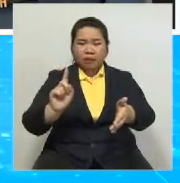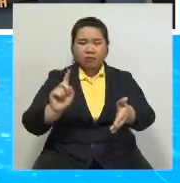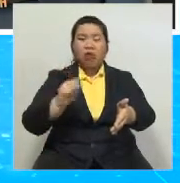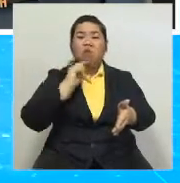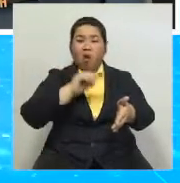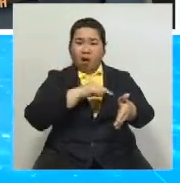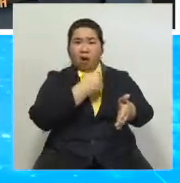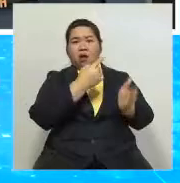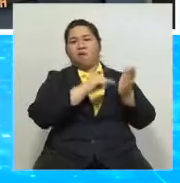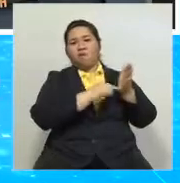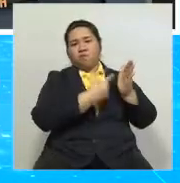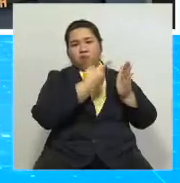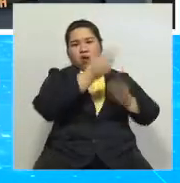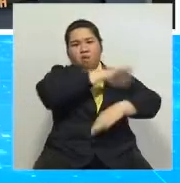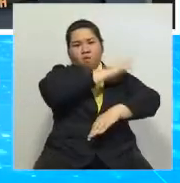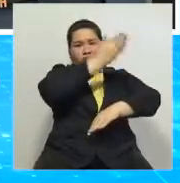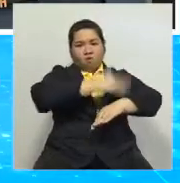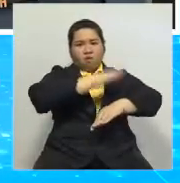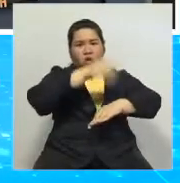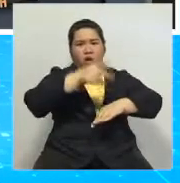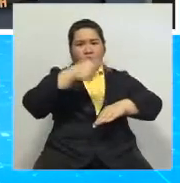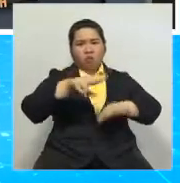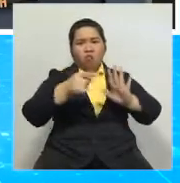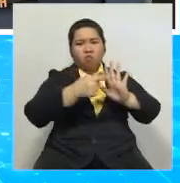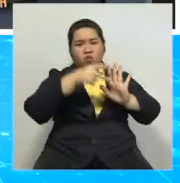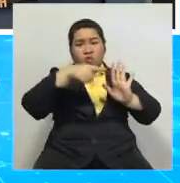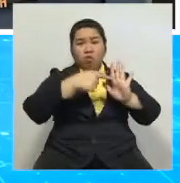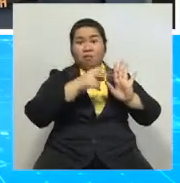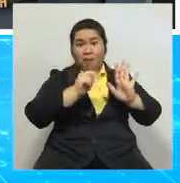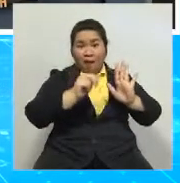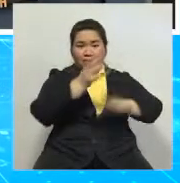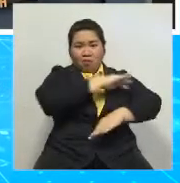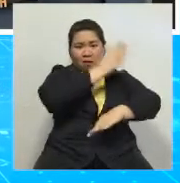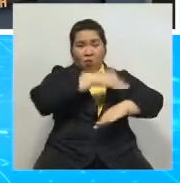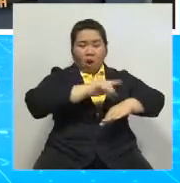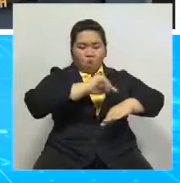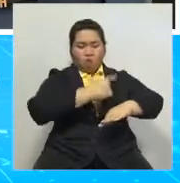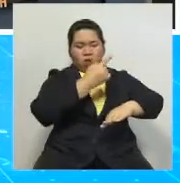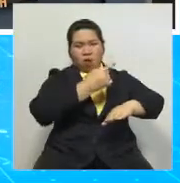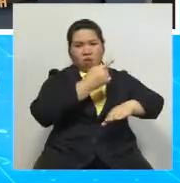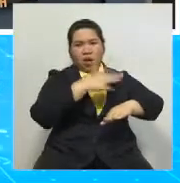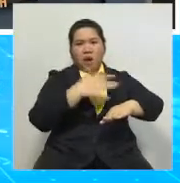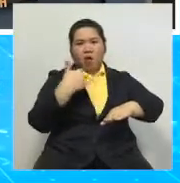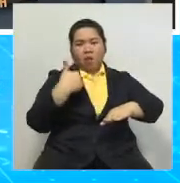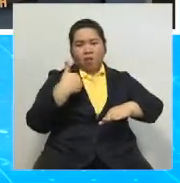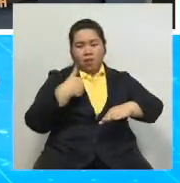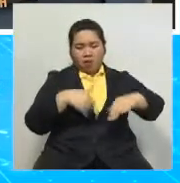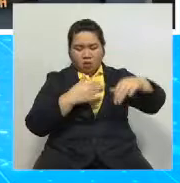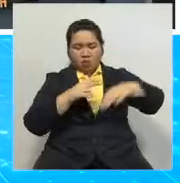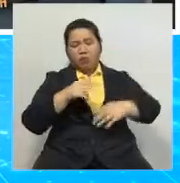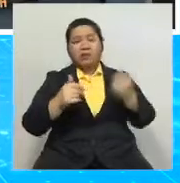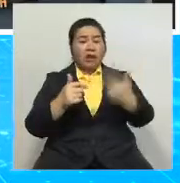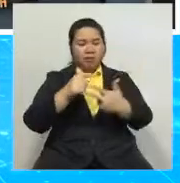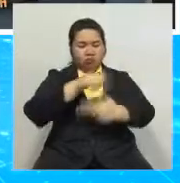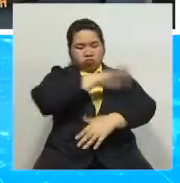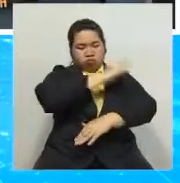ต้นน้ำเนี่ยอยู่ที่เทือกเขาภูพานนะครับแล้วก็ภูลุกดอกและภูบักดี3ภู